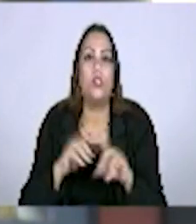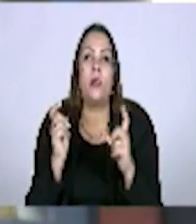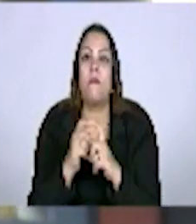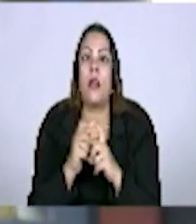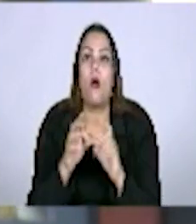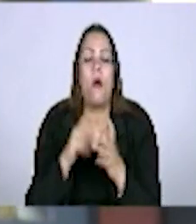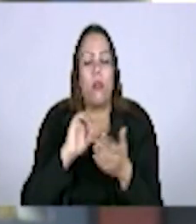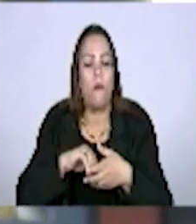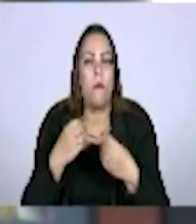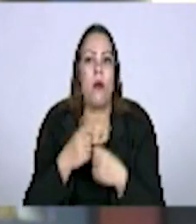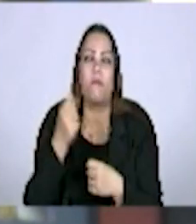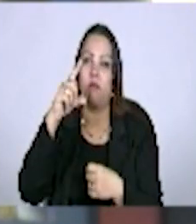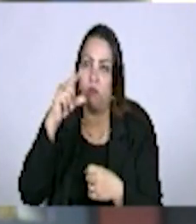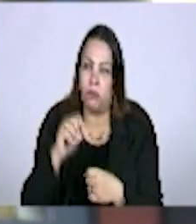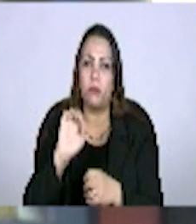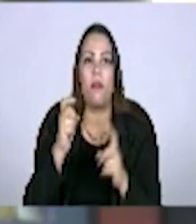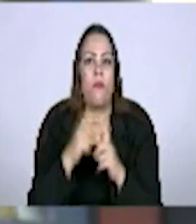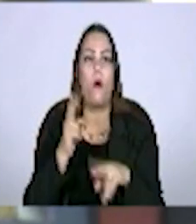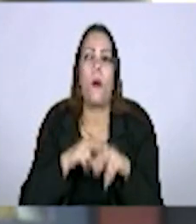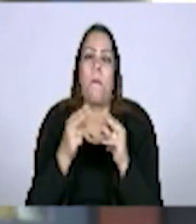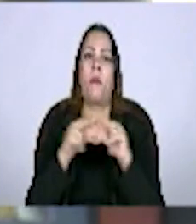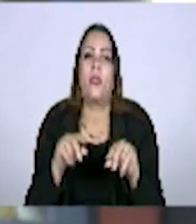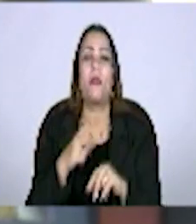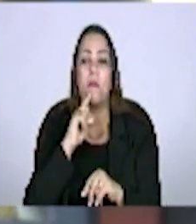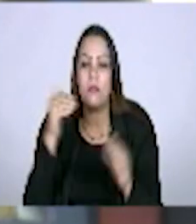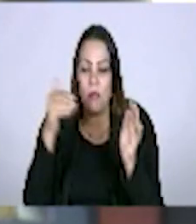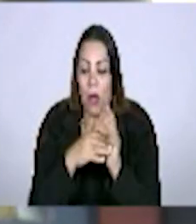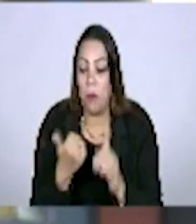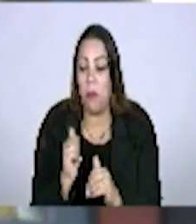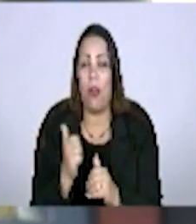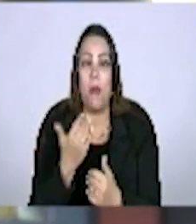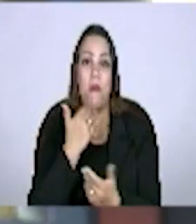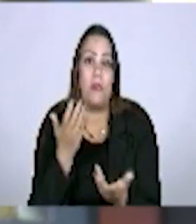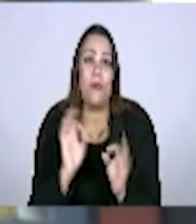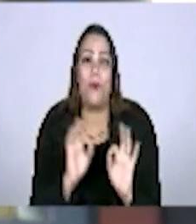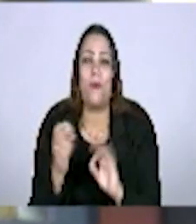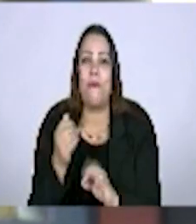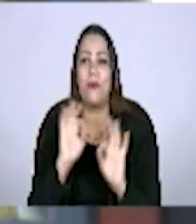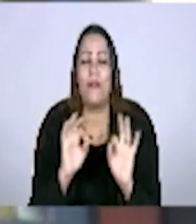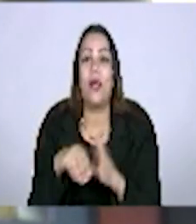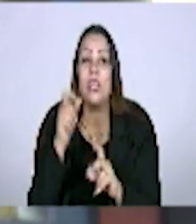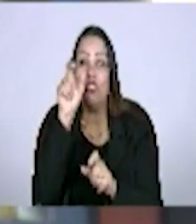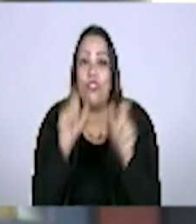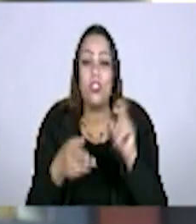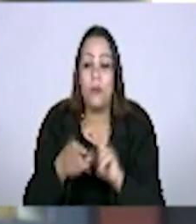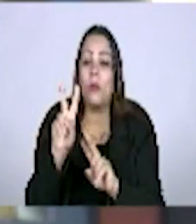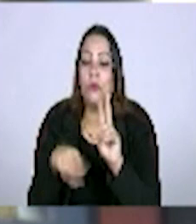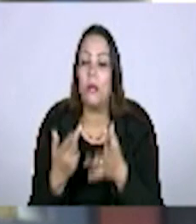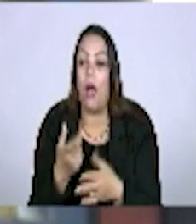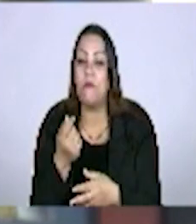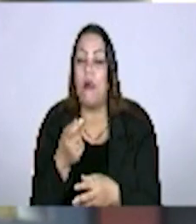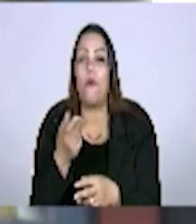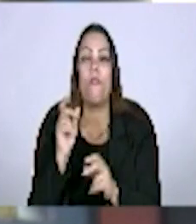ان هين خفض اسعار الدواجن وينخفض اسعار البيض لكن حتى امس يعنينا بتكلم على المواطن بيروح يشتري شايف